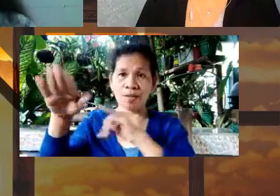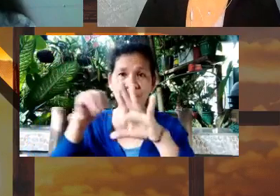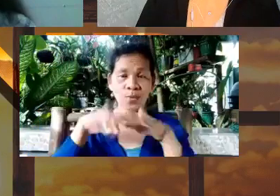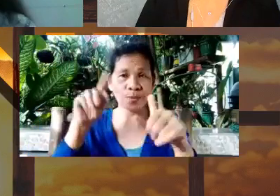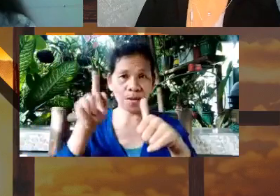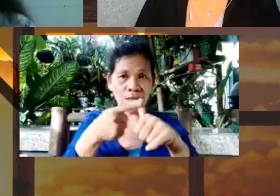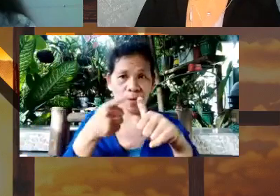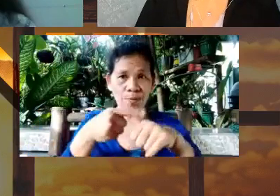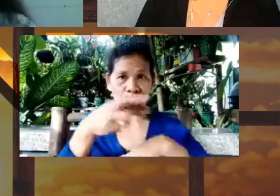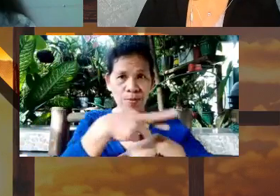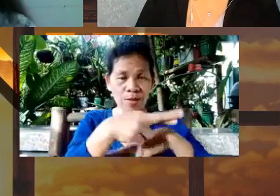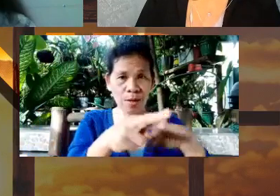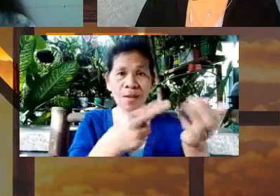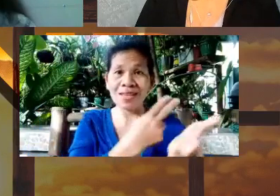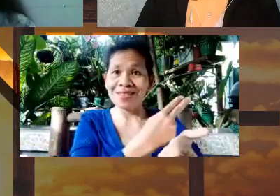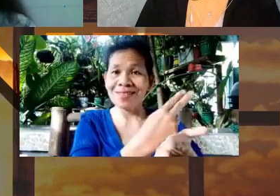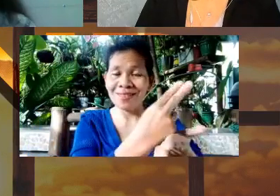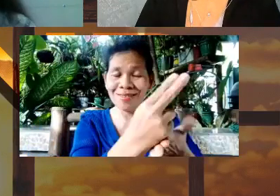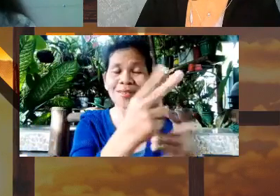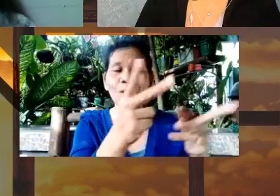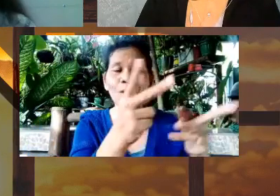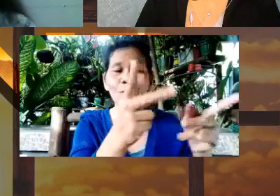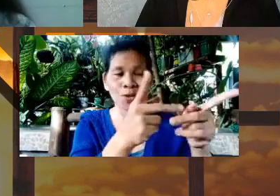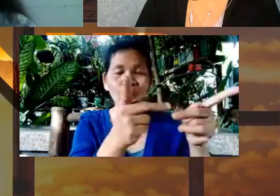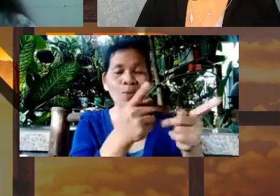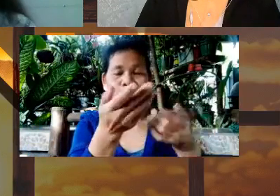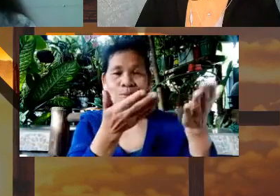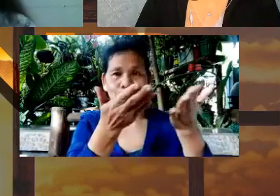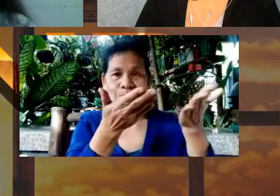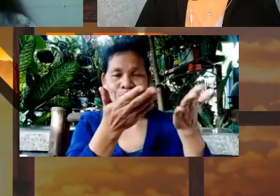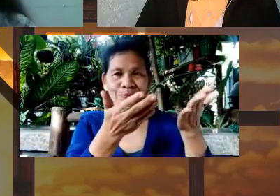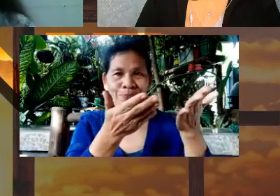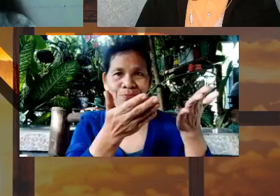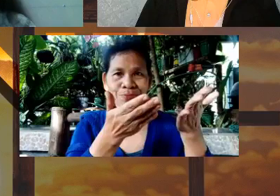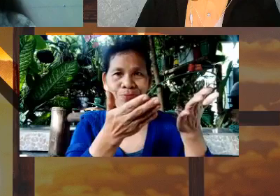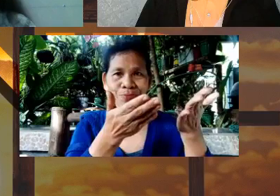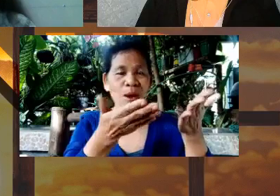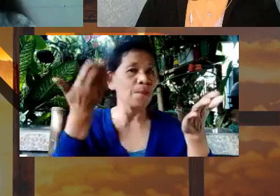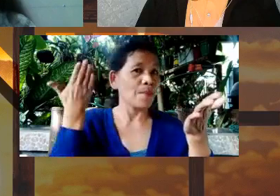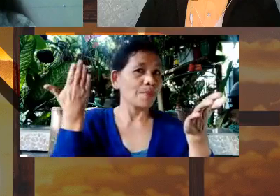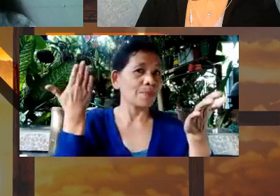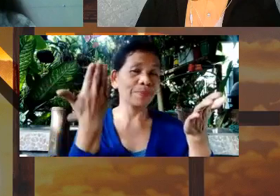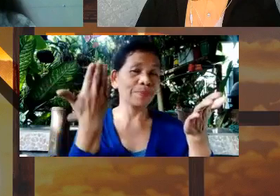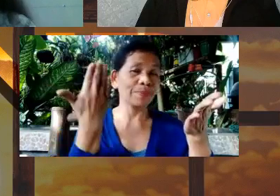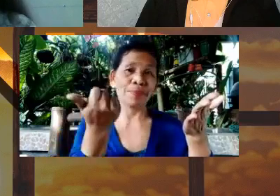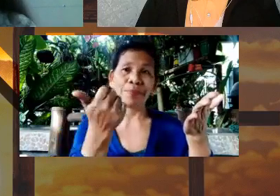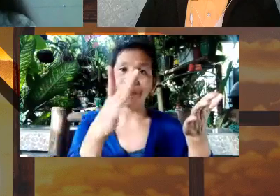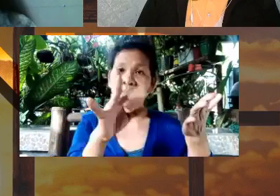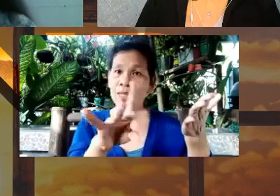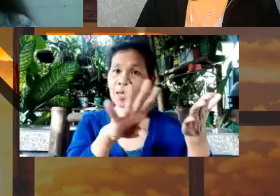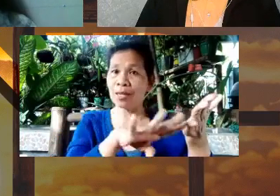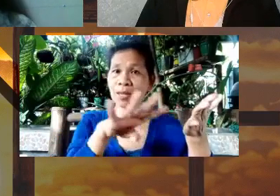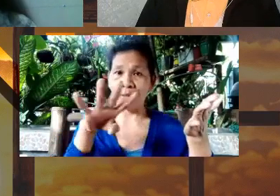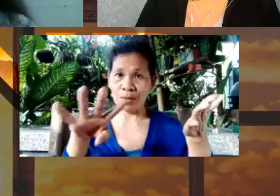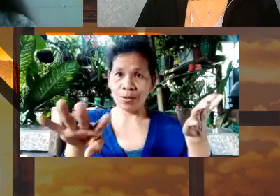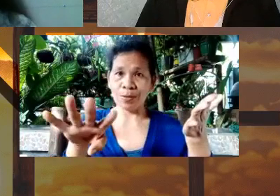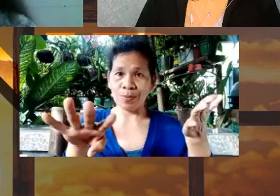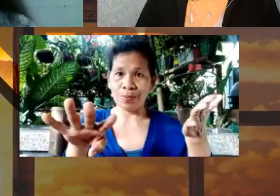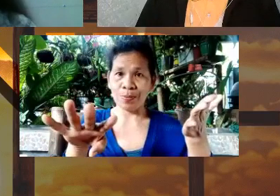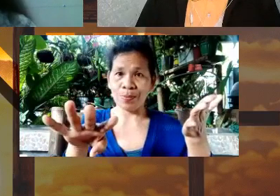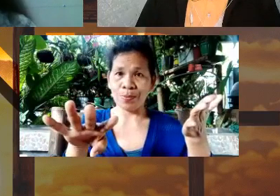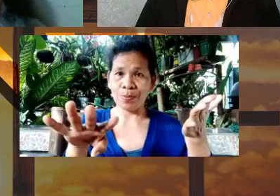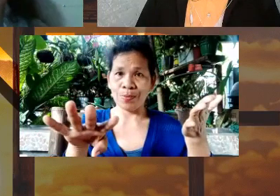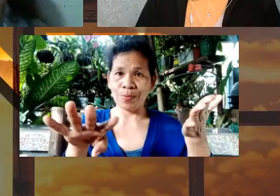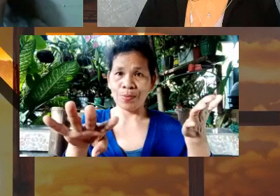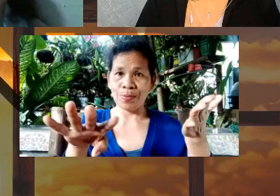sa holy place, ginagampanan na po yan. Kaya lang din ngayon pong 1844, mula po noong 1844, ay ito po yung paglilingkod niya